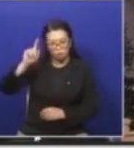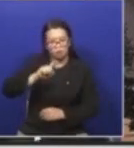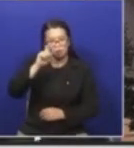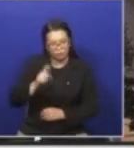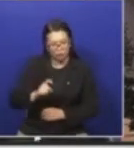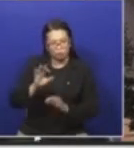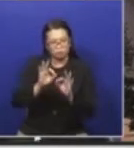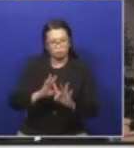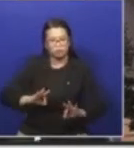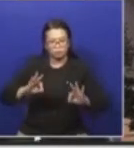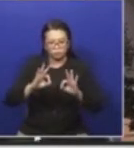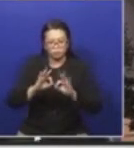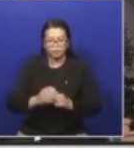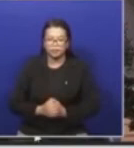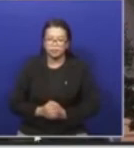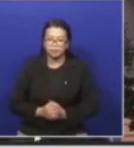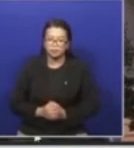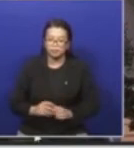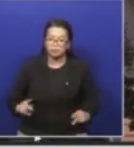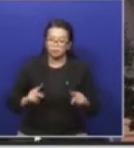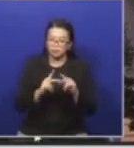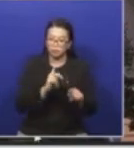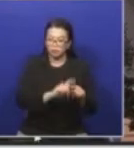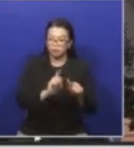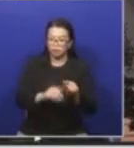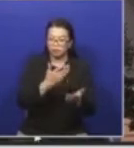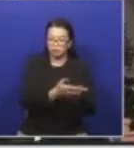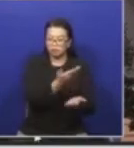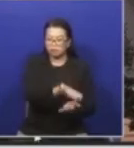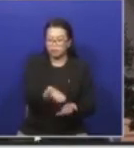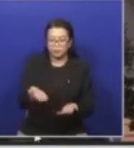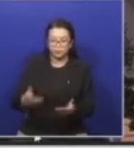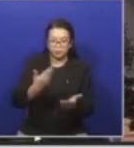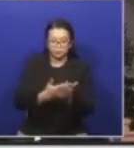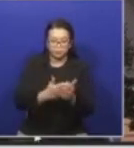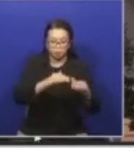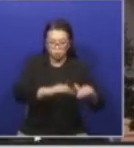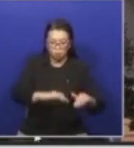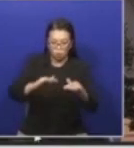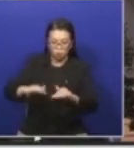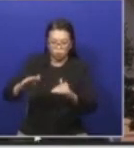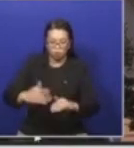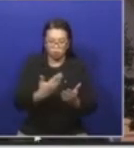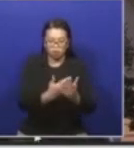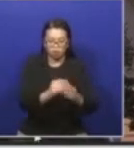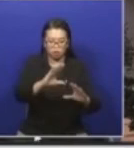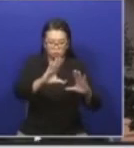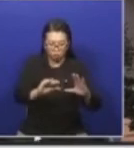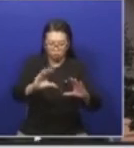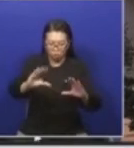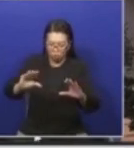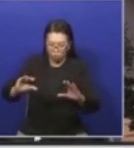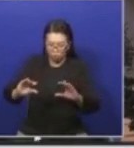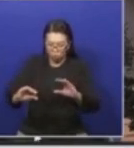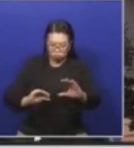ญนะครับเพราะหน่วยงานอื่นนั้นเมื่อมีการปรับลดงบประมาณตามที่ได้มีการกำหนดกรอบจากทางคณะรัฐมนตรีในเบื้องต้น